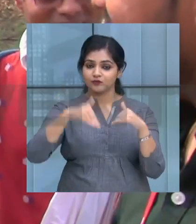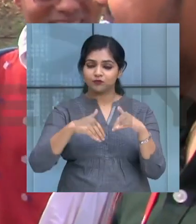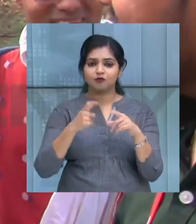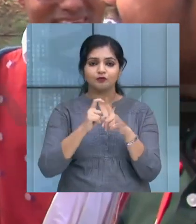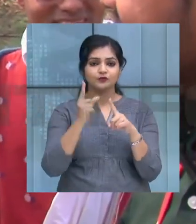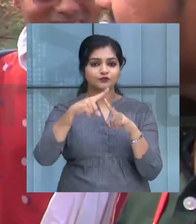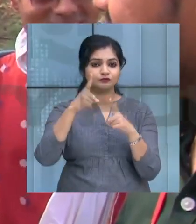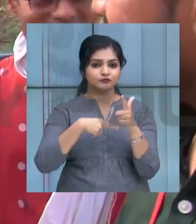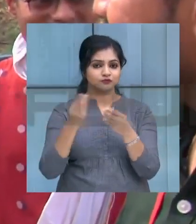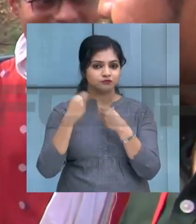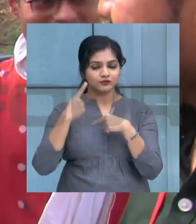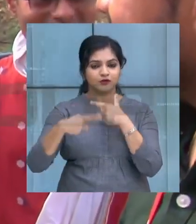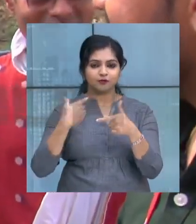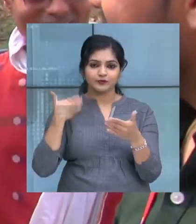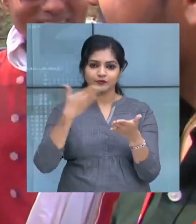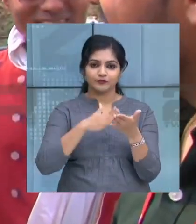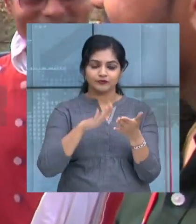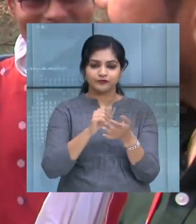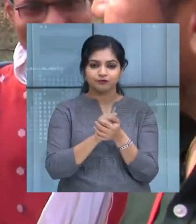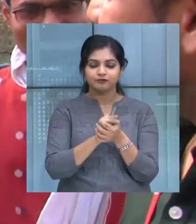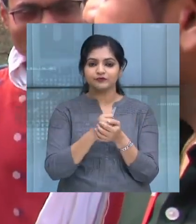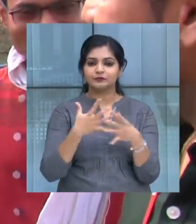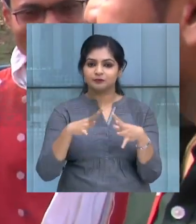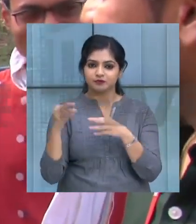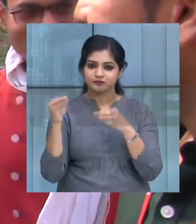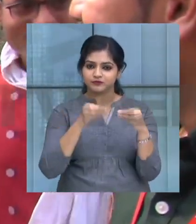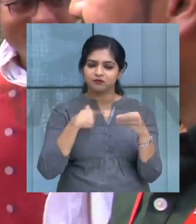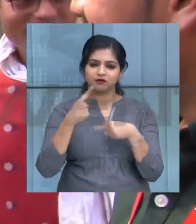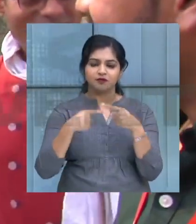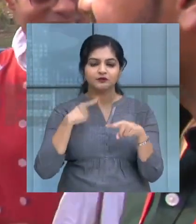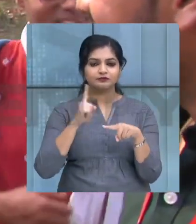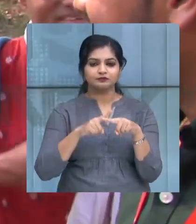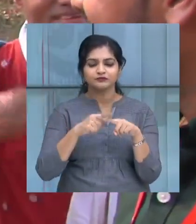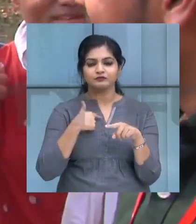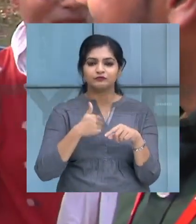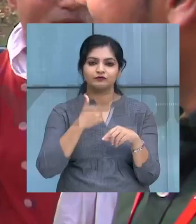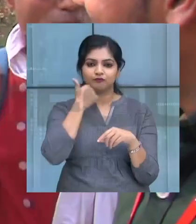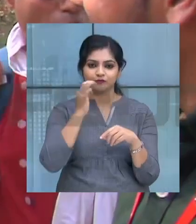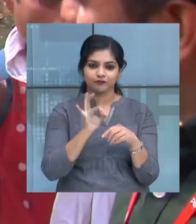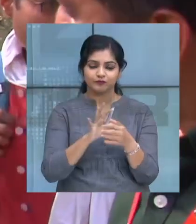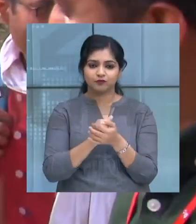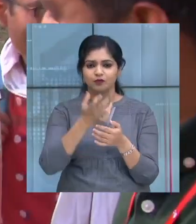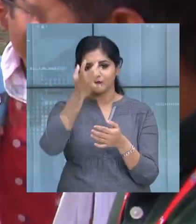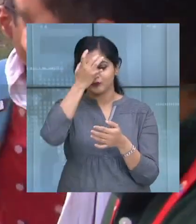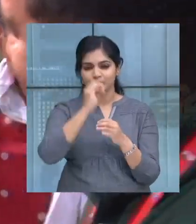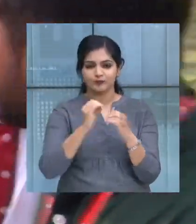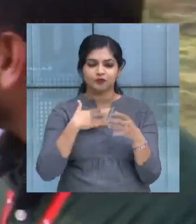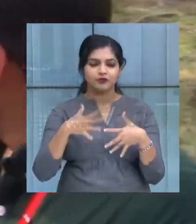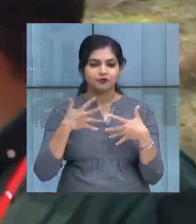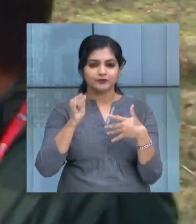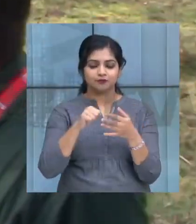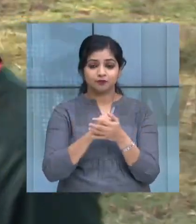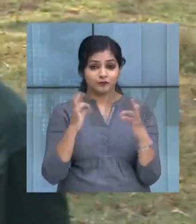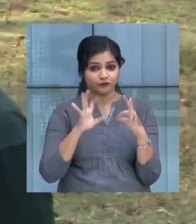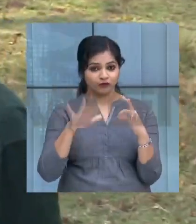हैं. तो ये बैग पकड़ के जाना, पिठे लेके जाना हमको अच्छा लगता है और हम खुशी से जाते हैं. डरता नहीं? थोड़ा भी डरता नहीं? हमें